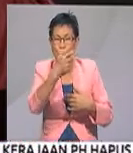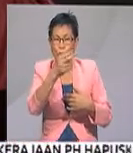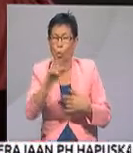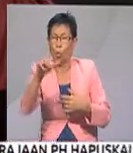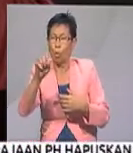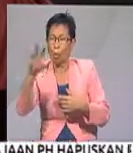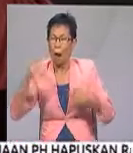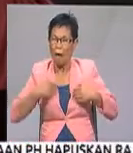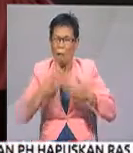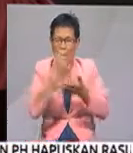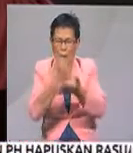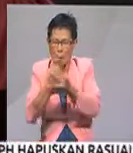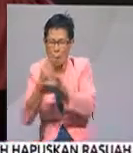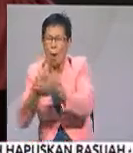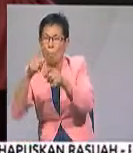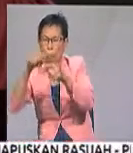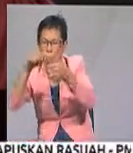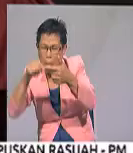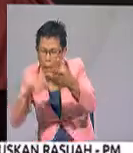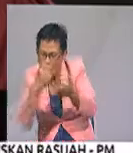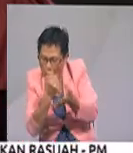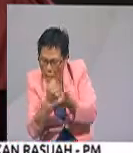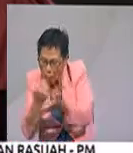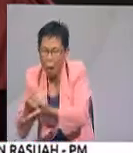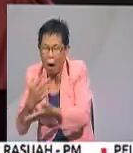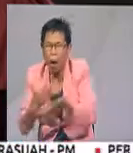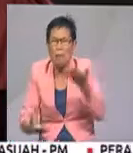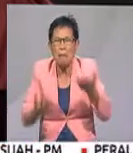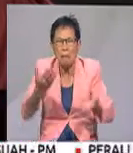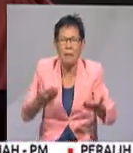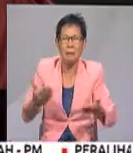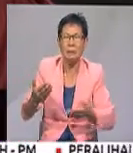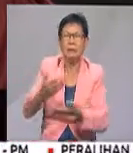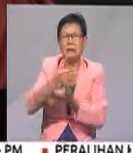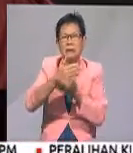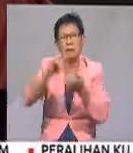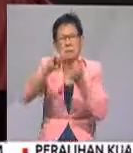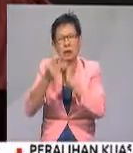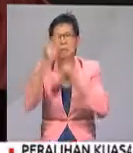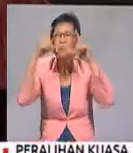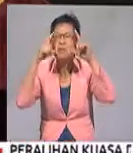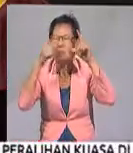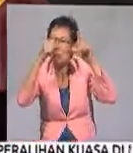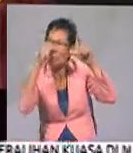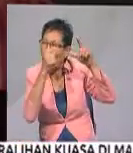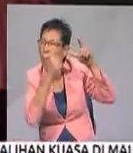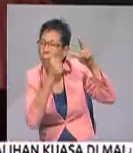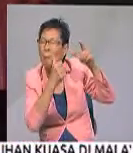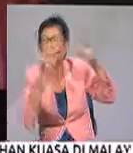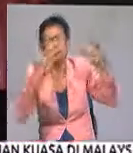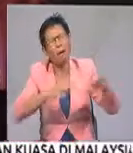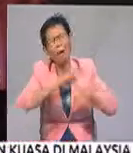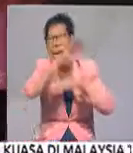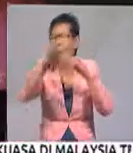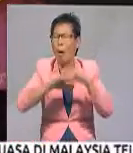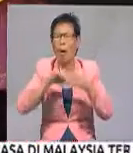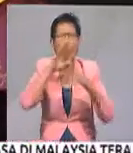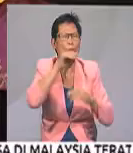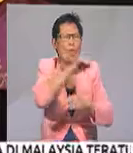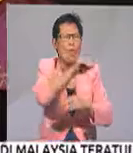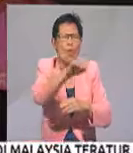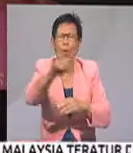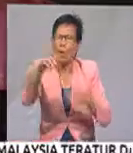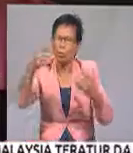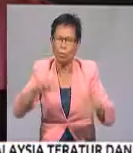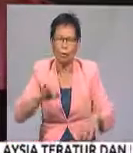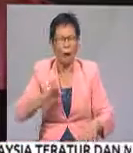may have undergone some alteration to his face and all that. All these things are rumors. I